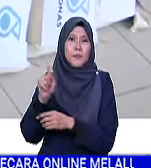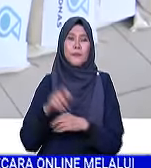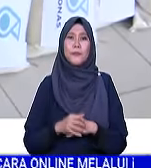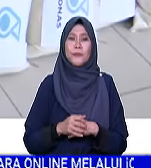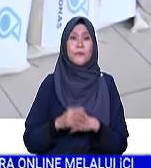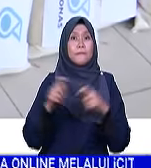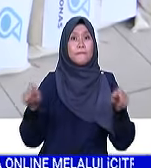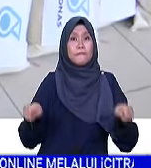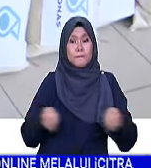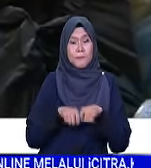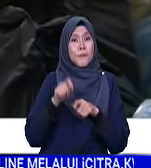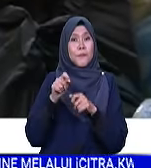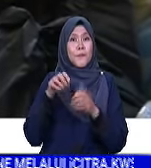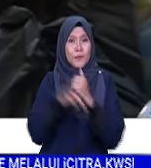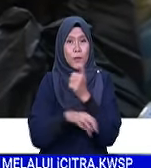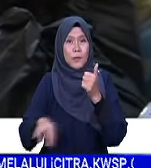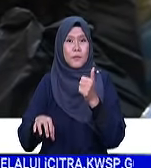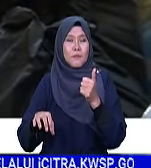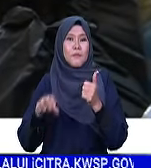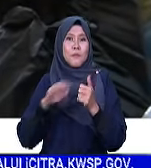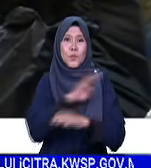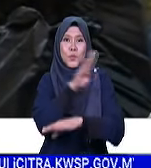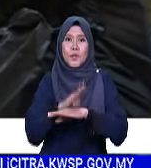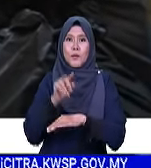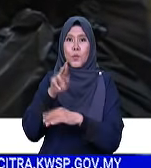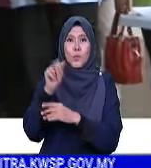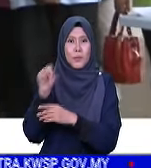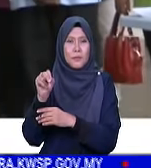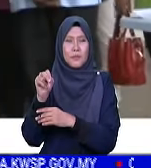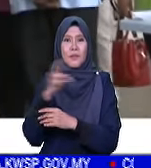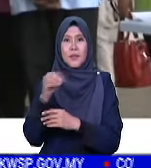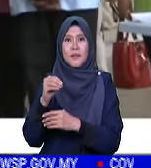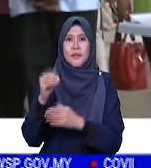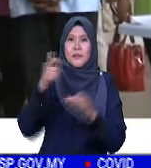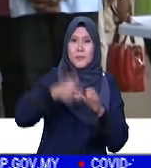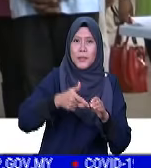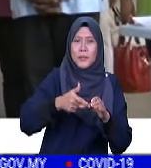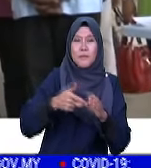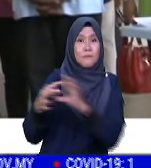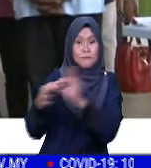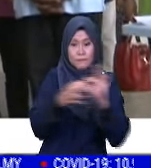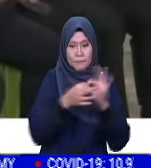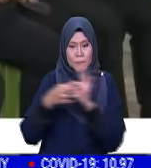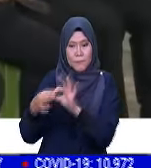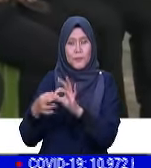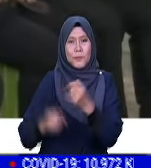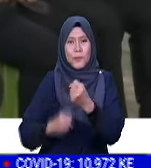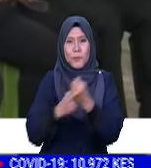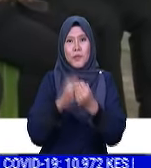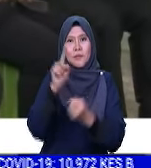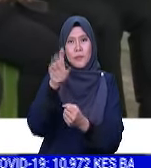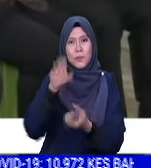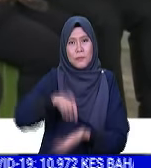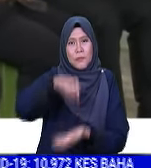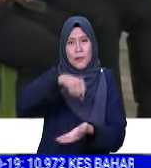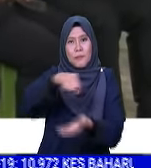sama, wanita PBB Cawangan Bukit Goram dengan kerjasama sebuah stesen minyak di Kapit telah menyumbangkan sebanyak 100